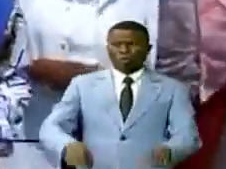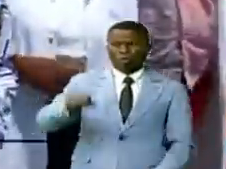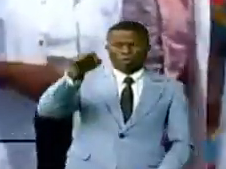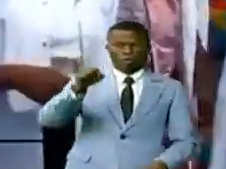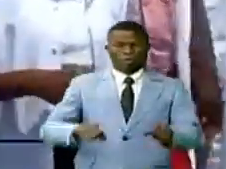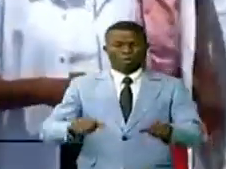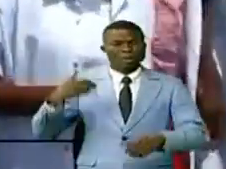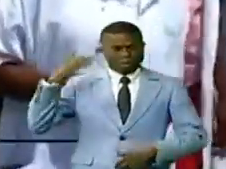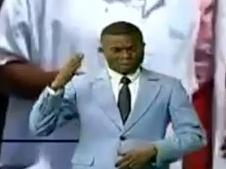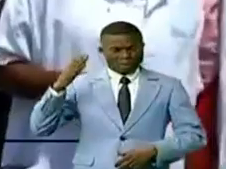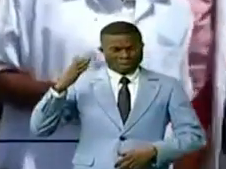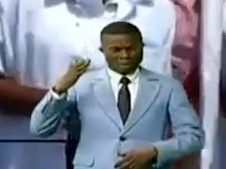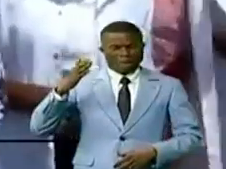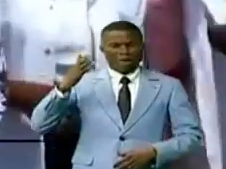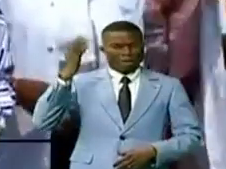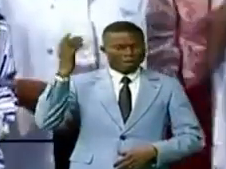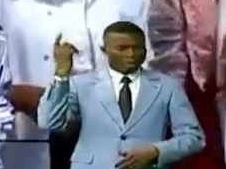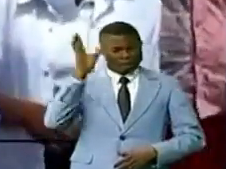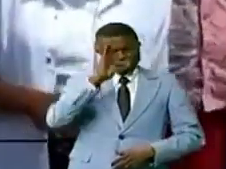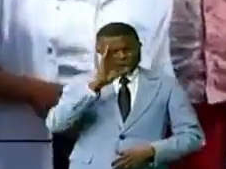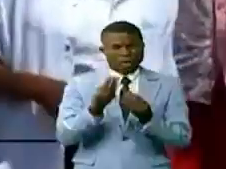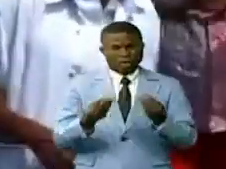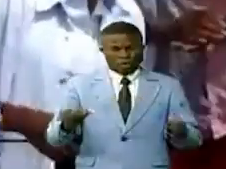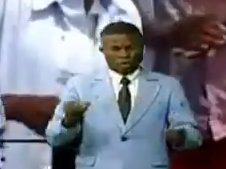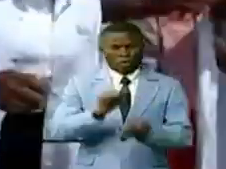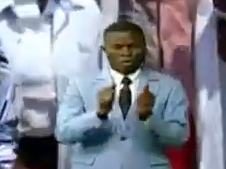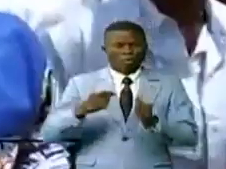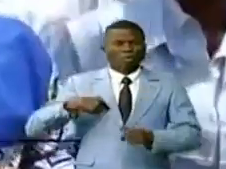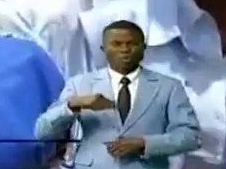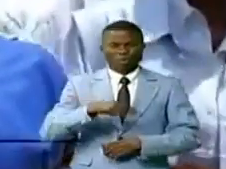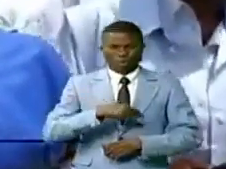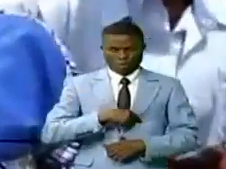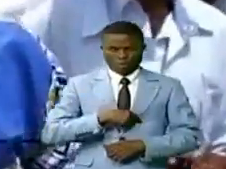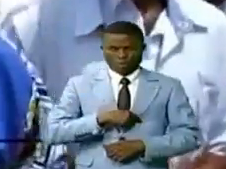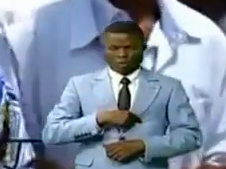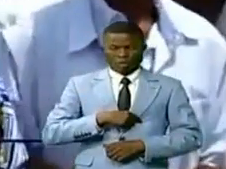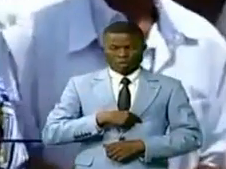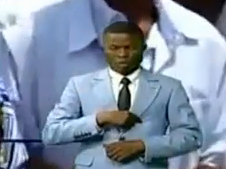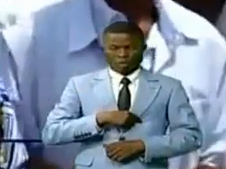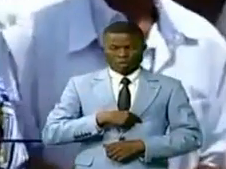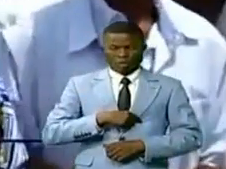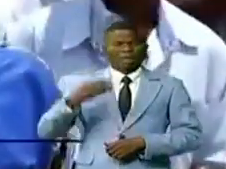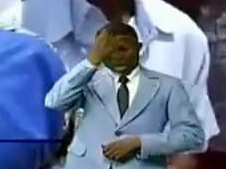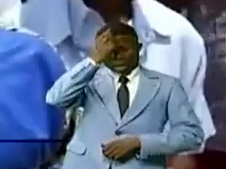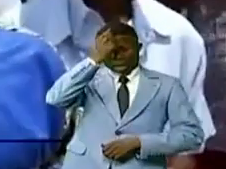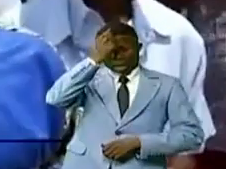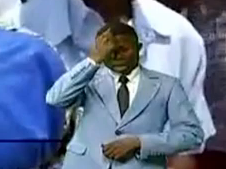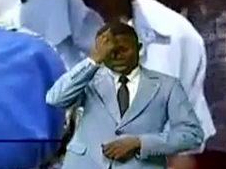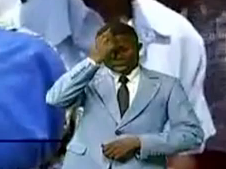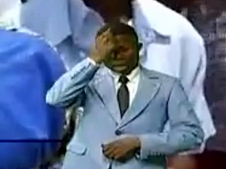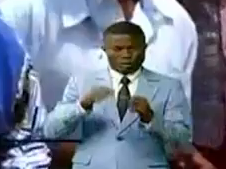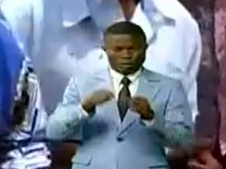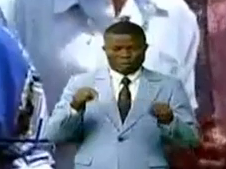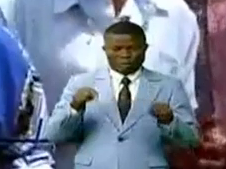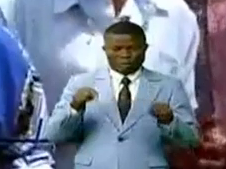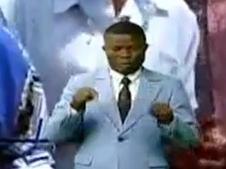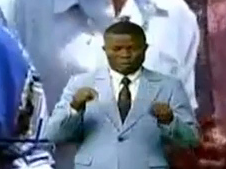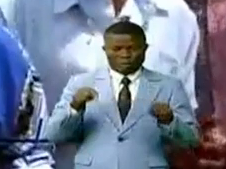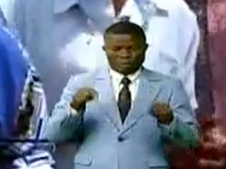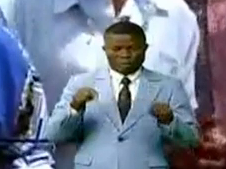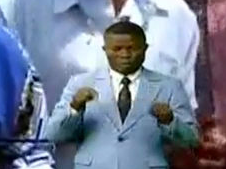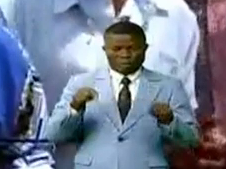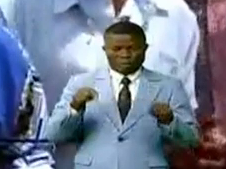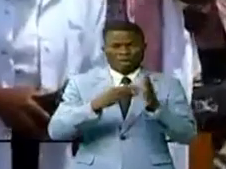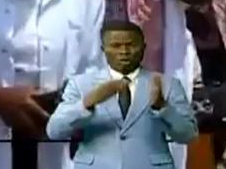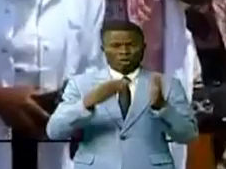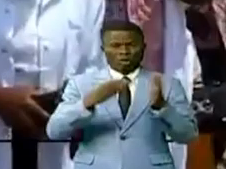l'État puisse trouver une solution urgente. Depuis que nous avons commencé la grève, nous avons enregistré déjà plus de 195